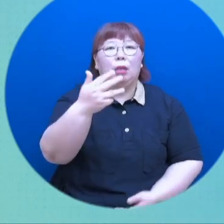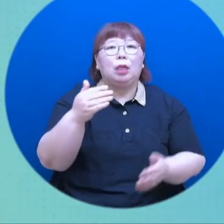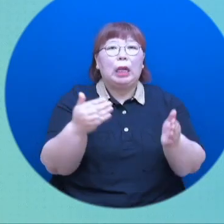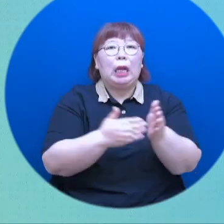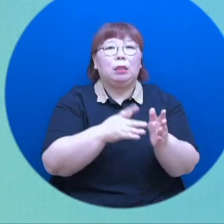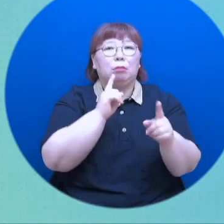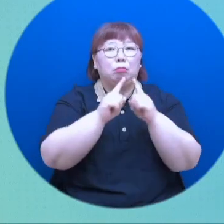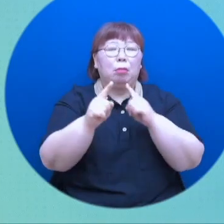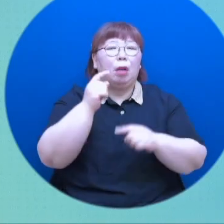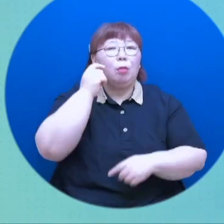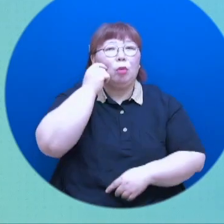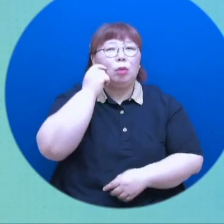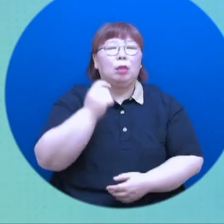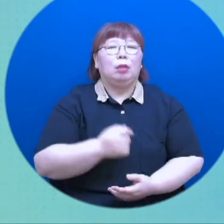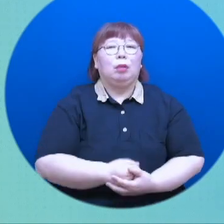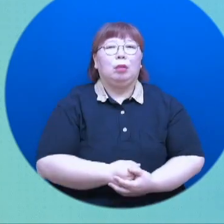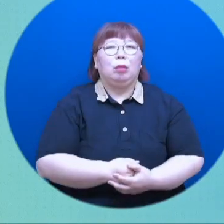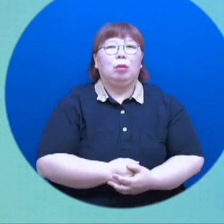못해요.